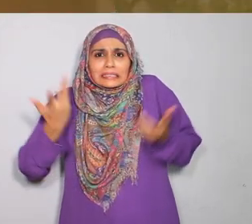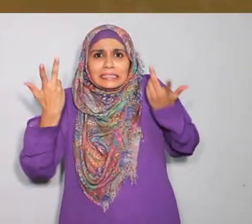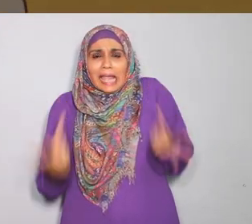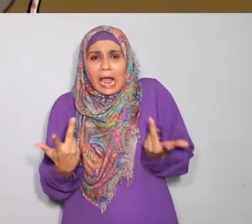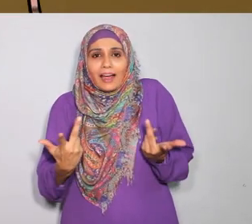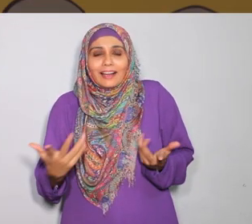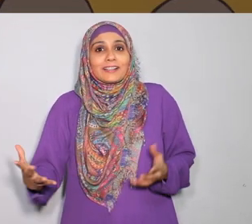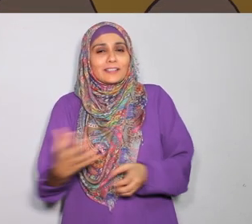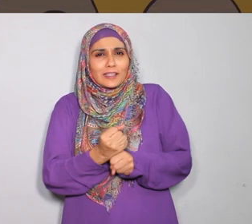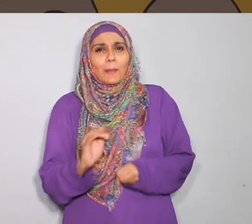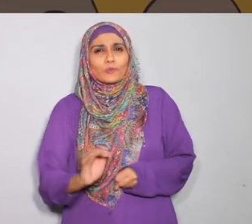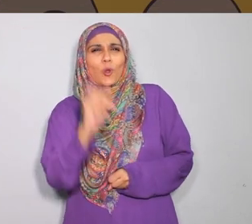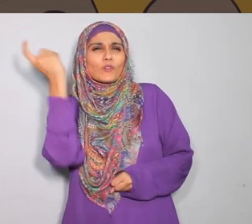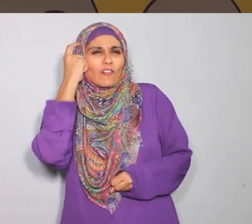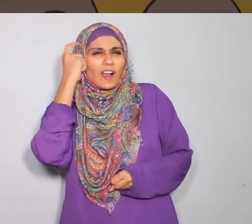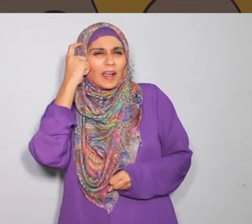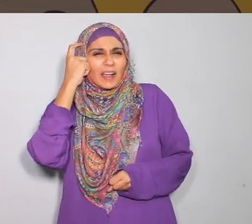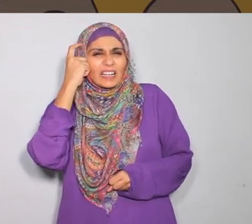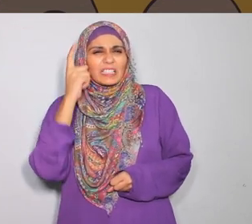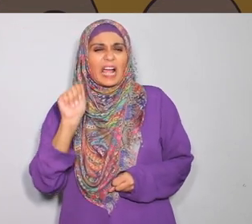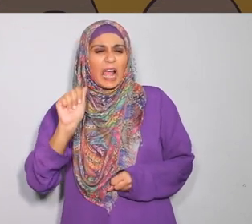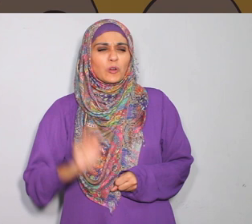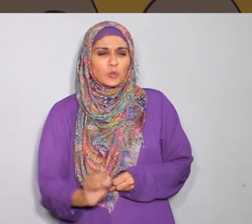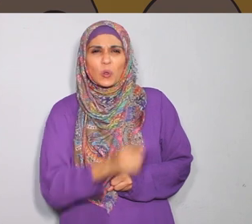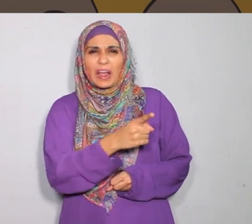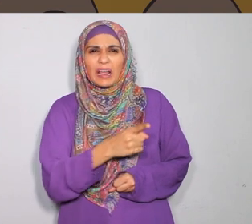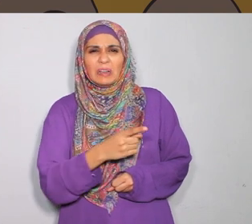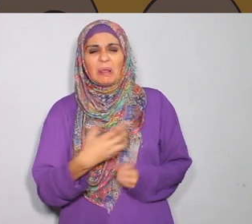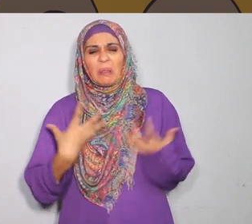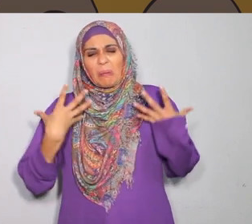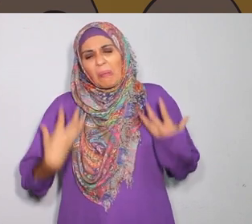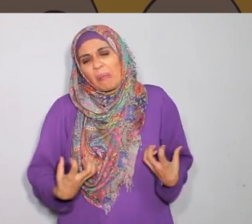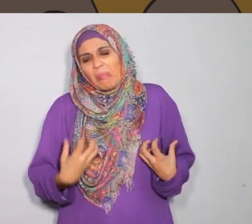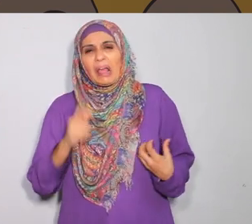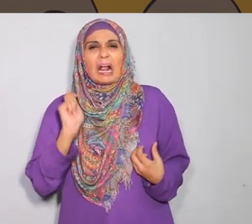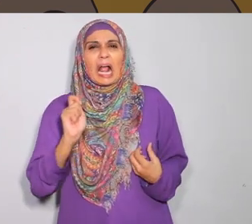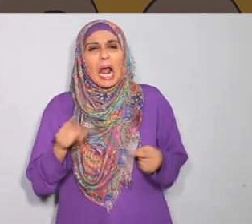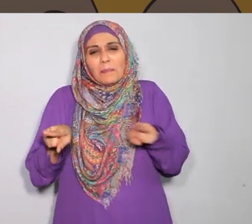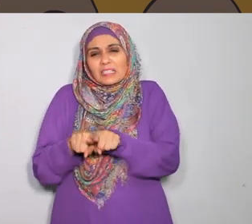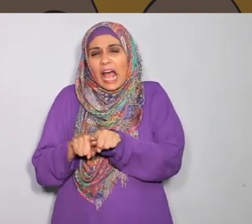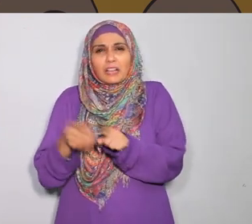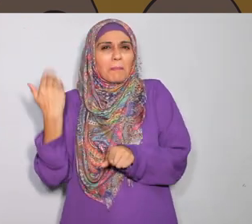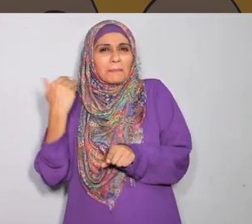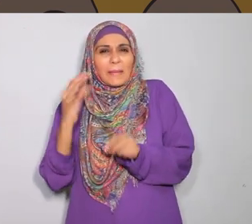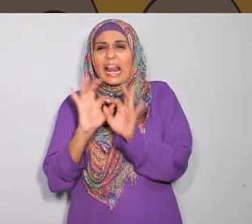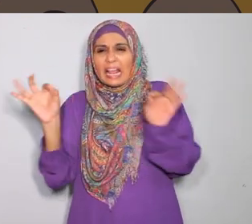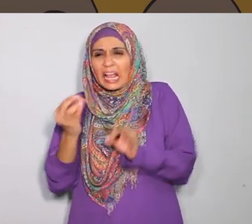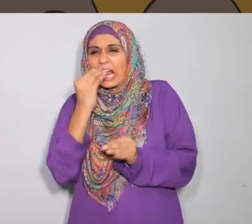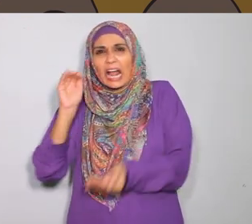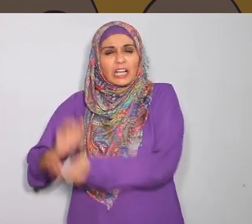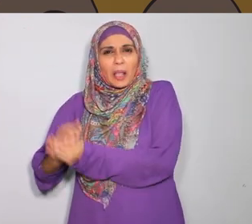चूंकि सोचा था कि अनवर सुस्त है क्योंकि उसने उनके साथ मिलकर खाना और सिंह के नहीं जमा किए थे